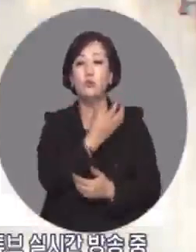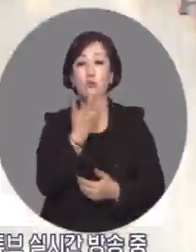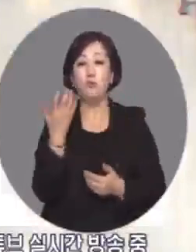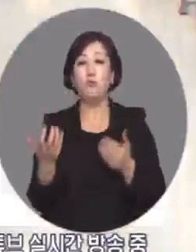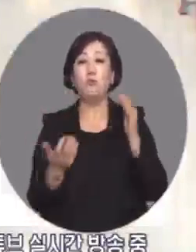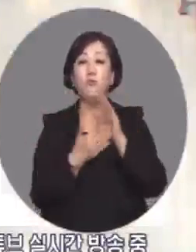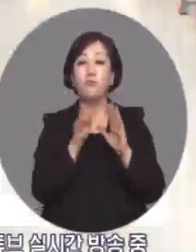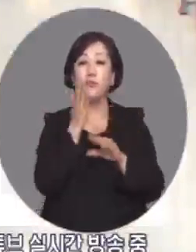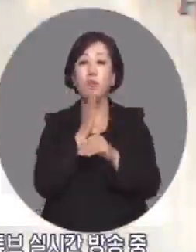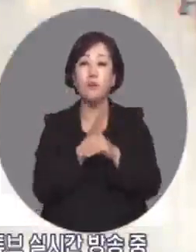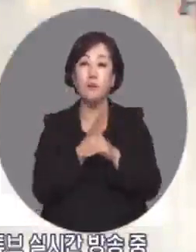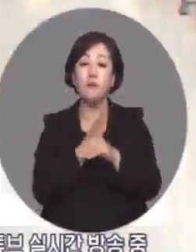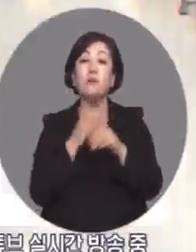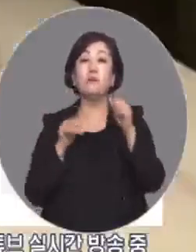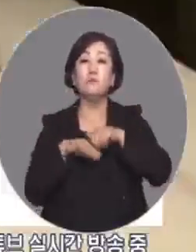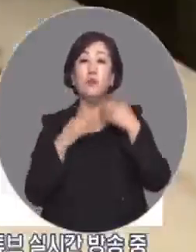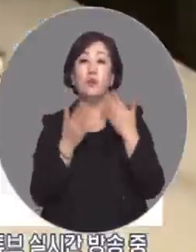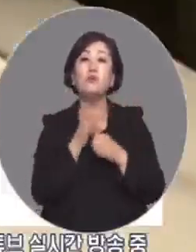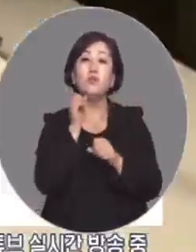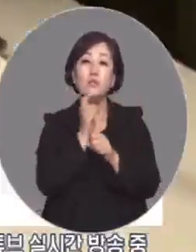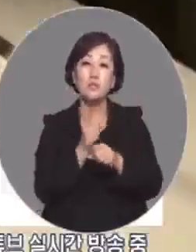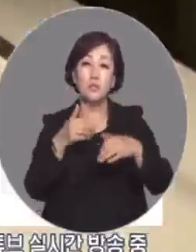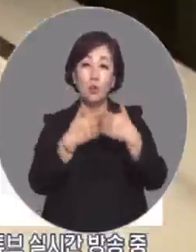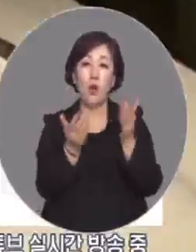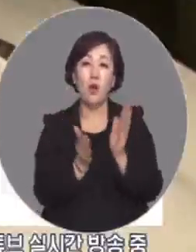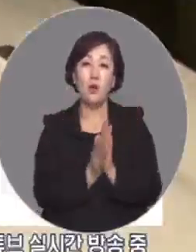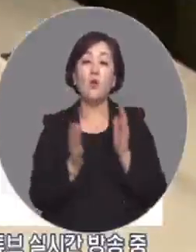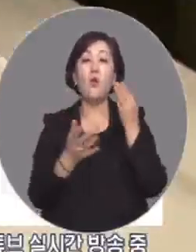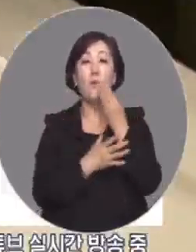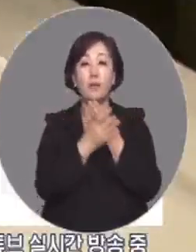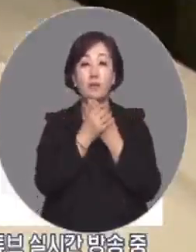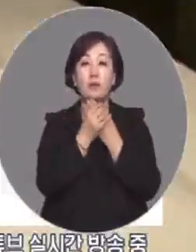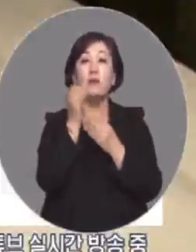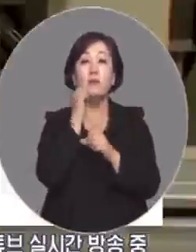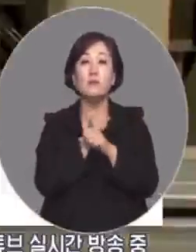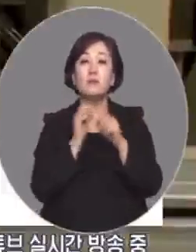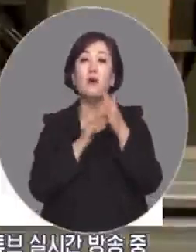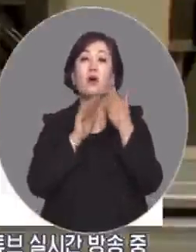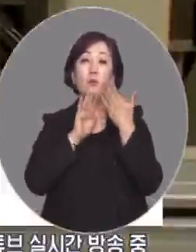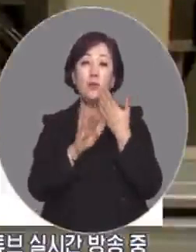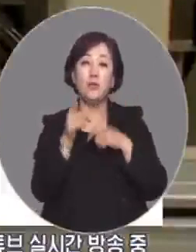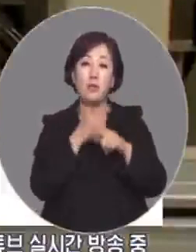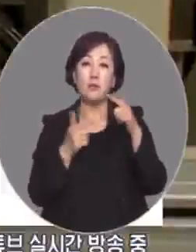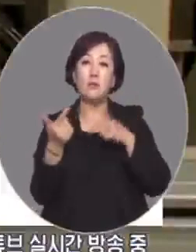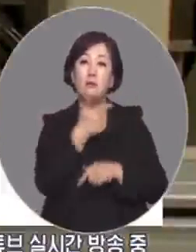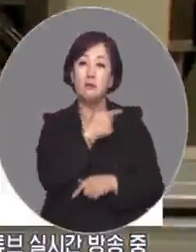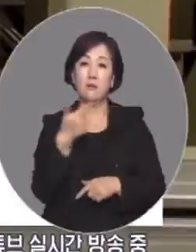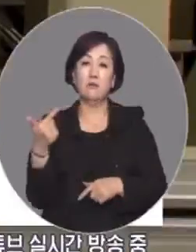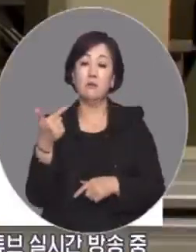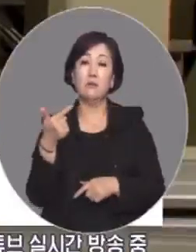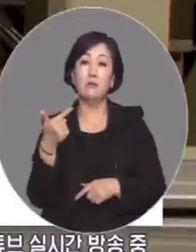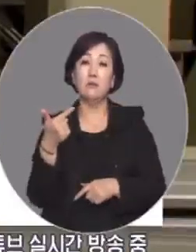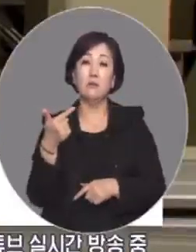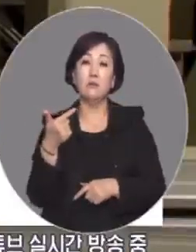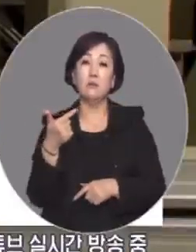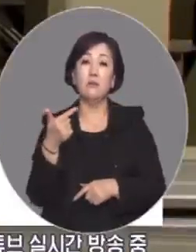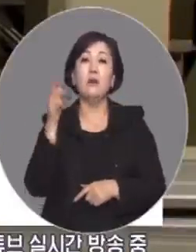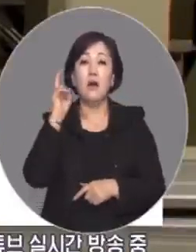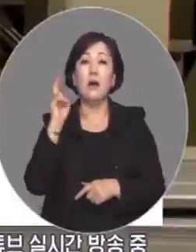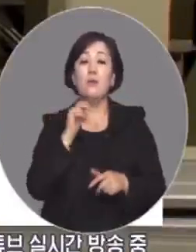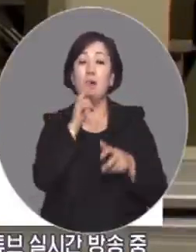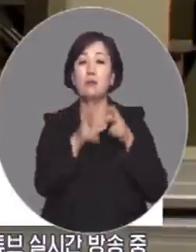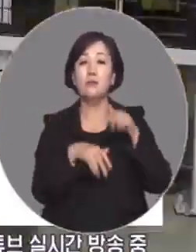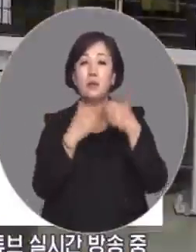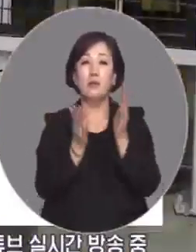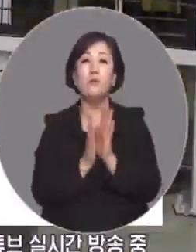때문에 전역을 갖다가 특화시켜가지고 묶어 미래 수요에 맞는 거대한 어떤 그